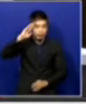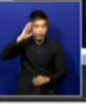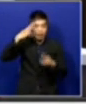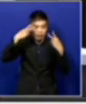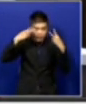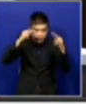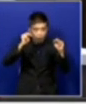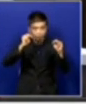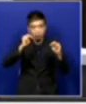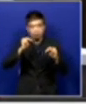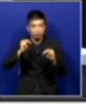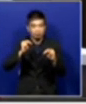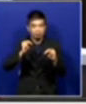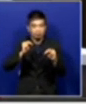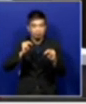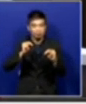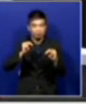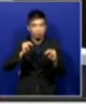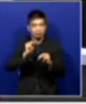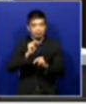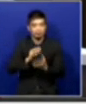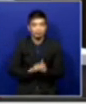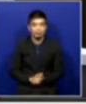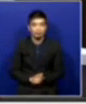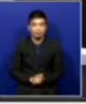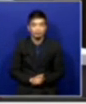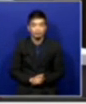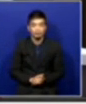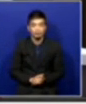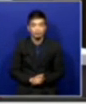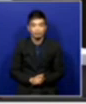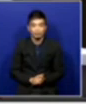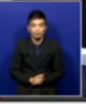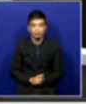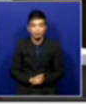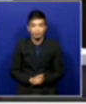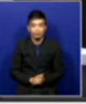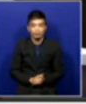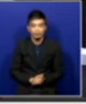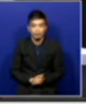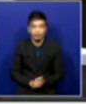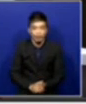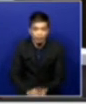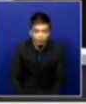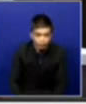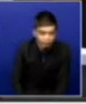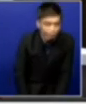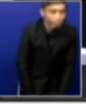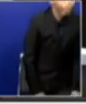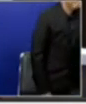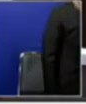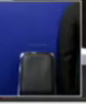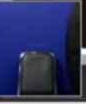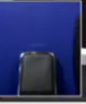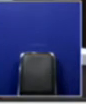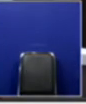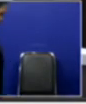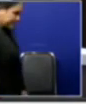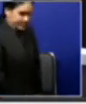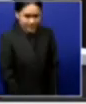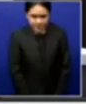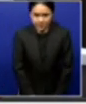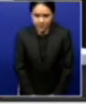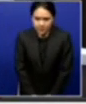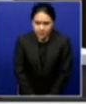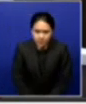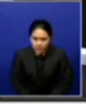Rule of Law ท่านนายกไม่เคยใช้ครับท่านนายกใช้กฎหมายปกครองไม่